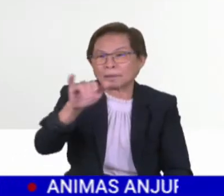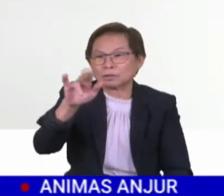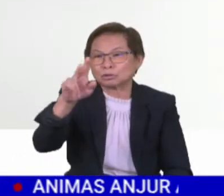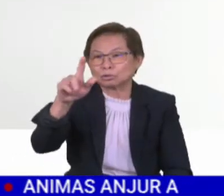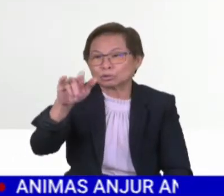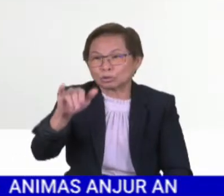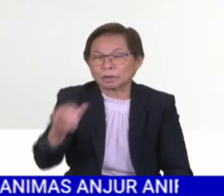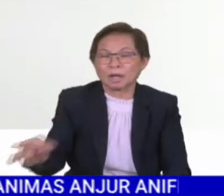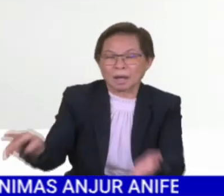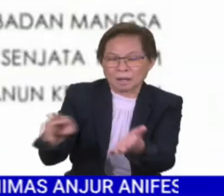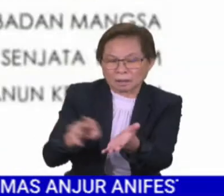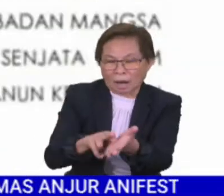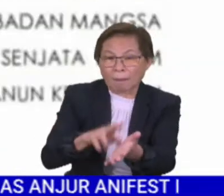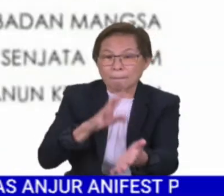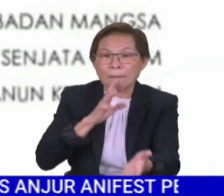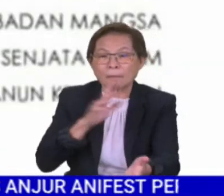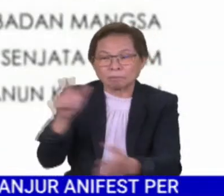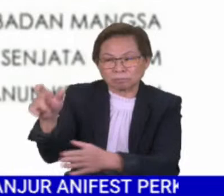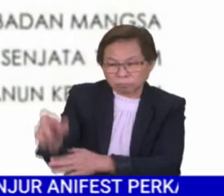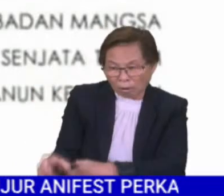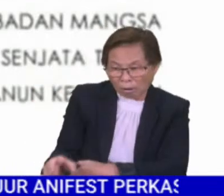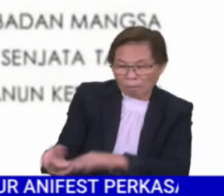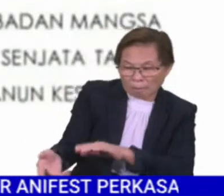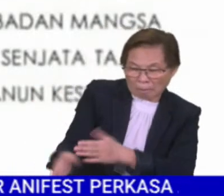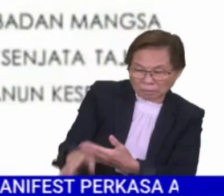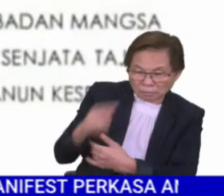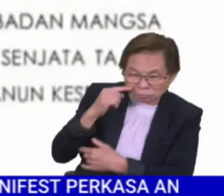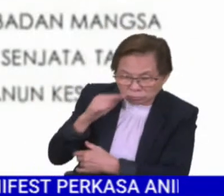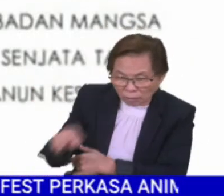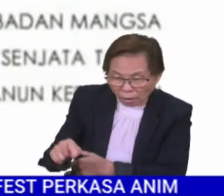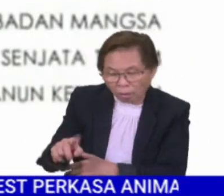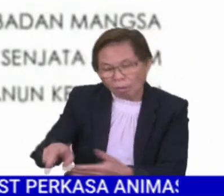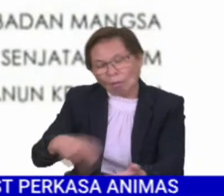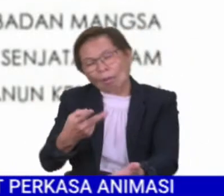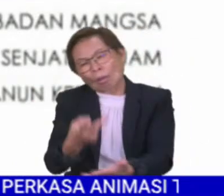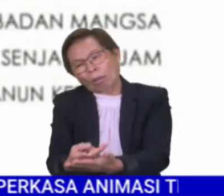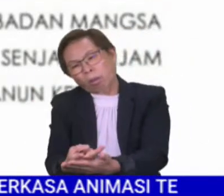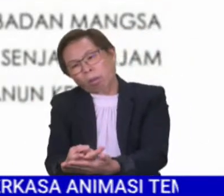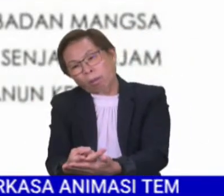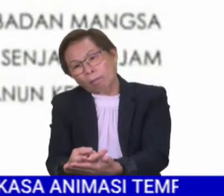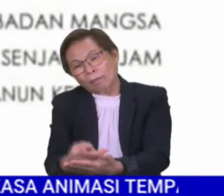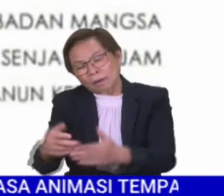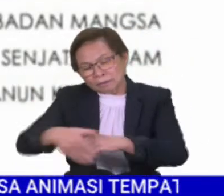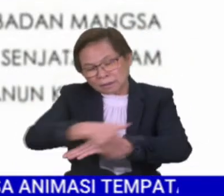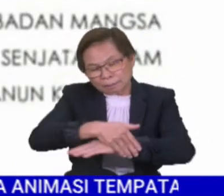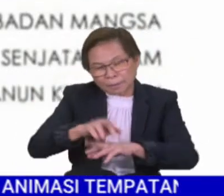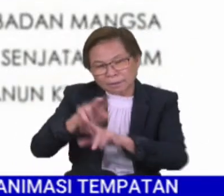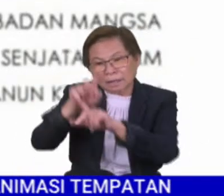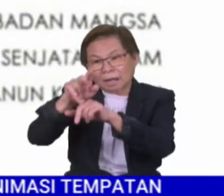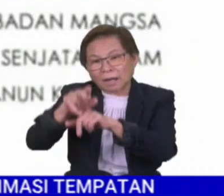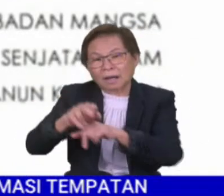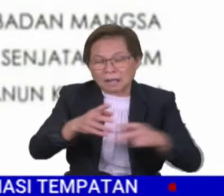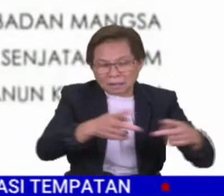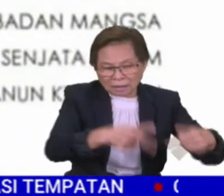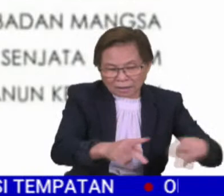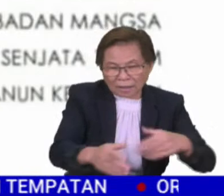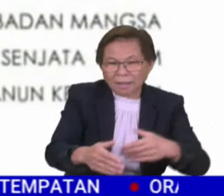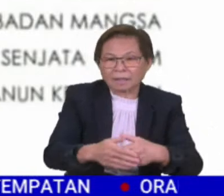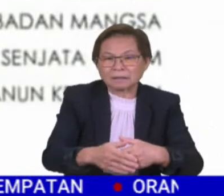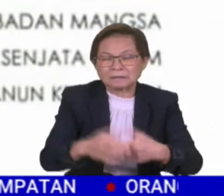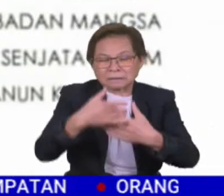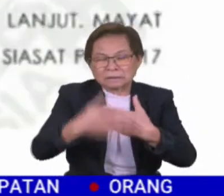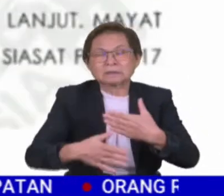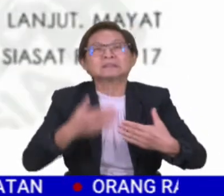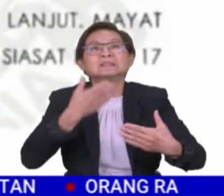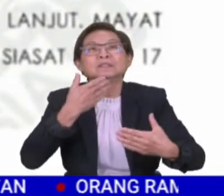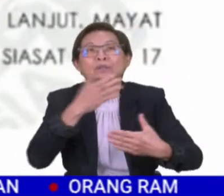kenyataan berkata mangsa ditemui dalam keadaan telentang di tepi tangga sebuah kedai dengan kecederaannya di bagian